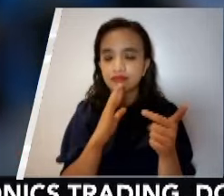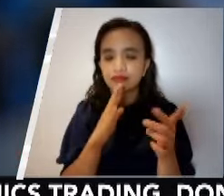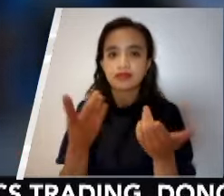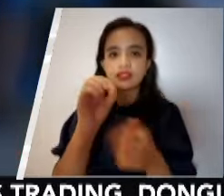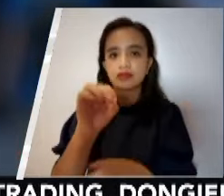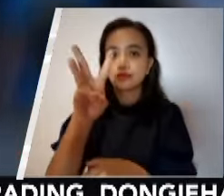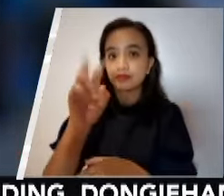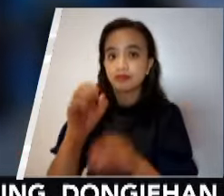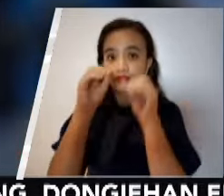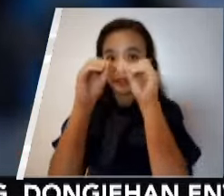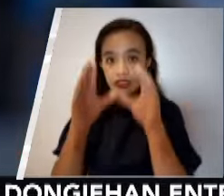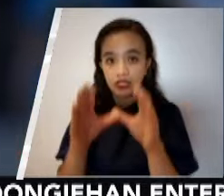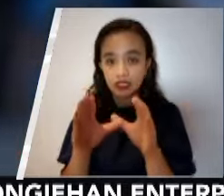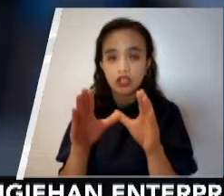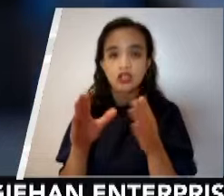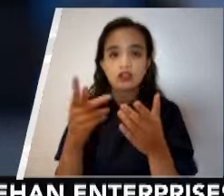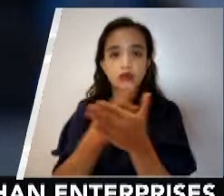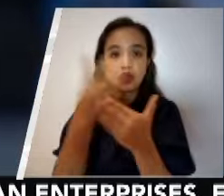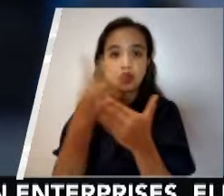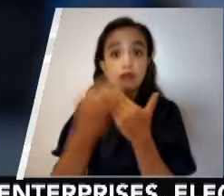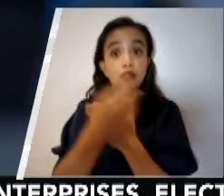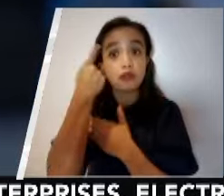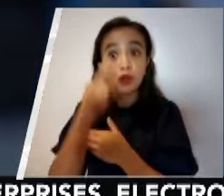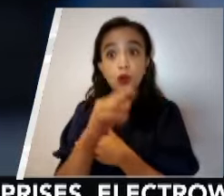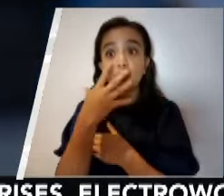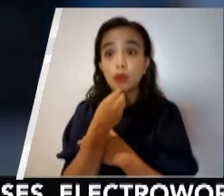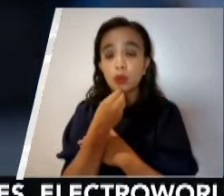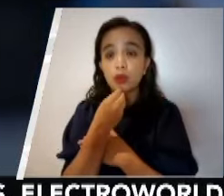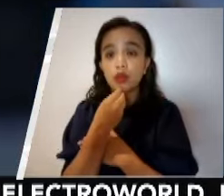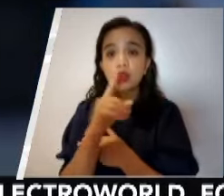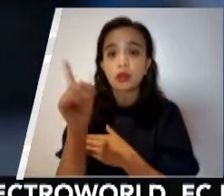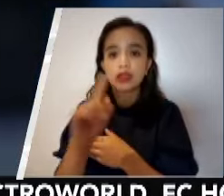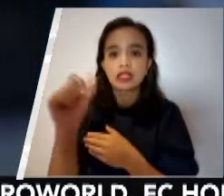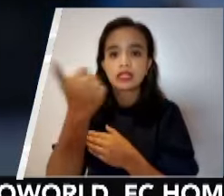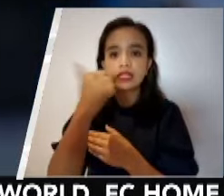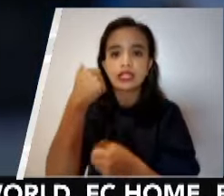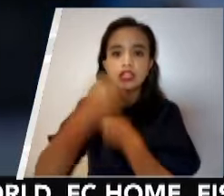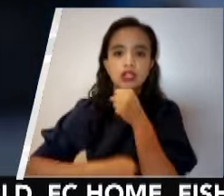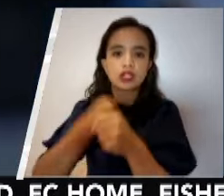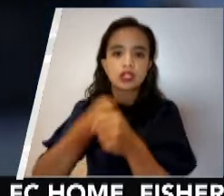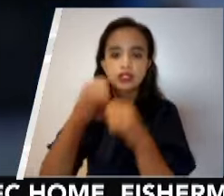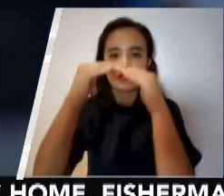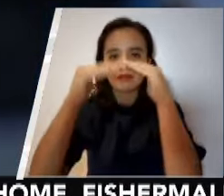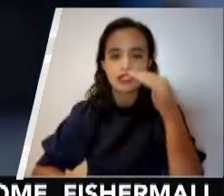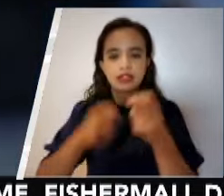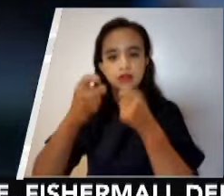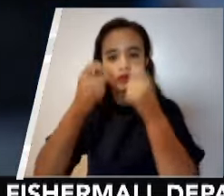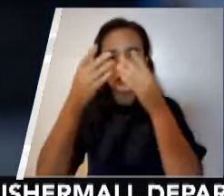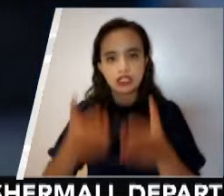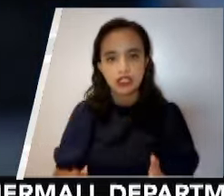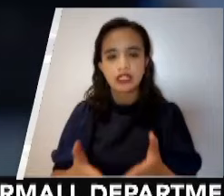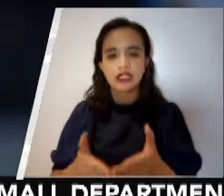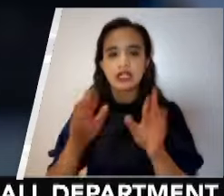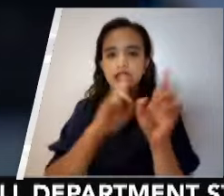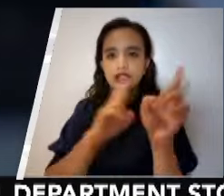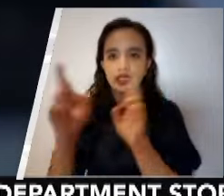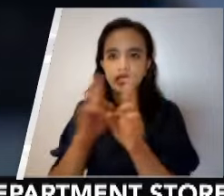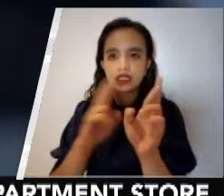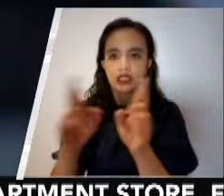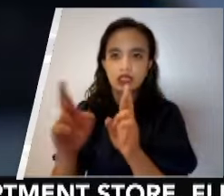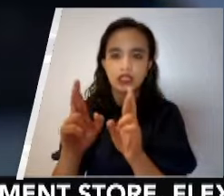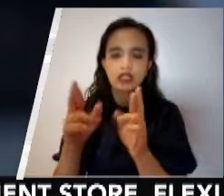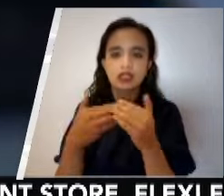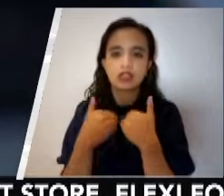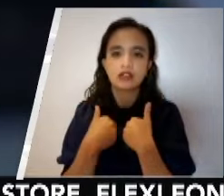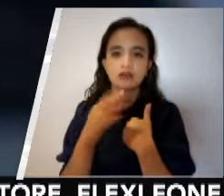Program para sa mga may di bababa sa 10 taon ng karanasan bilang manager at handa maging bahagi ng pool of resource speakers o